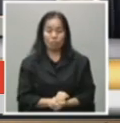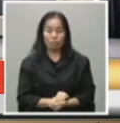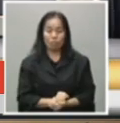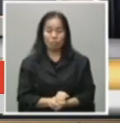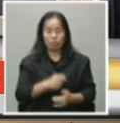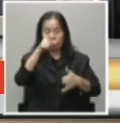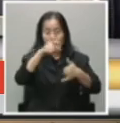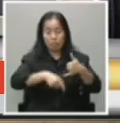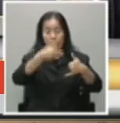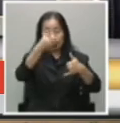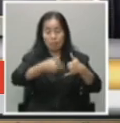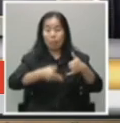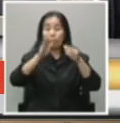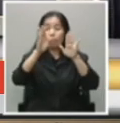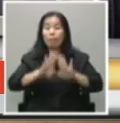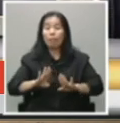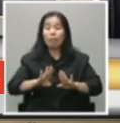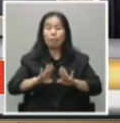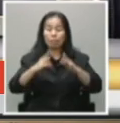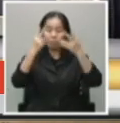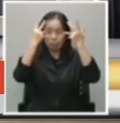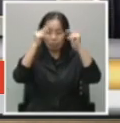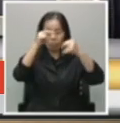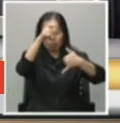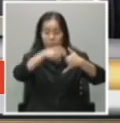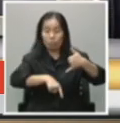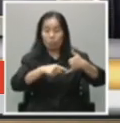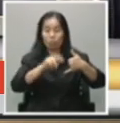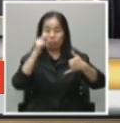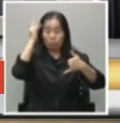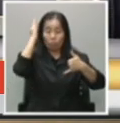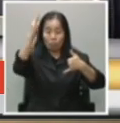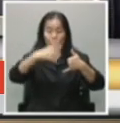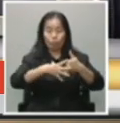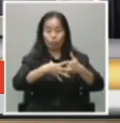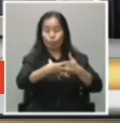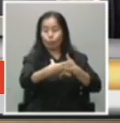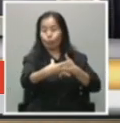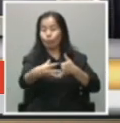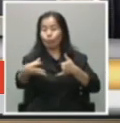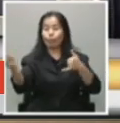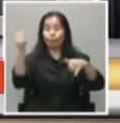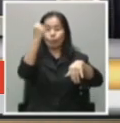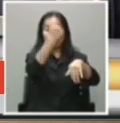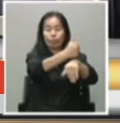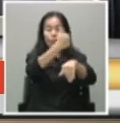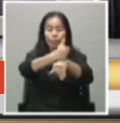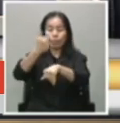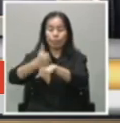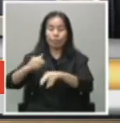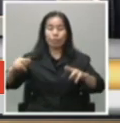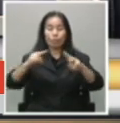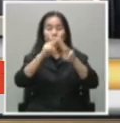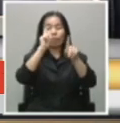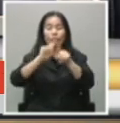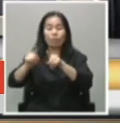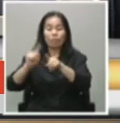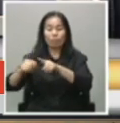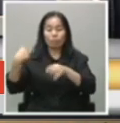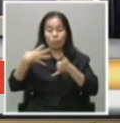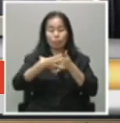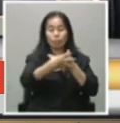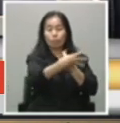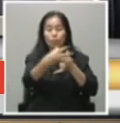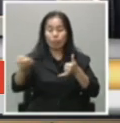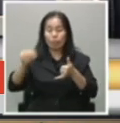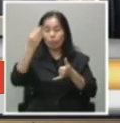กรรมของพลเอกประยุทธ์นั้นจะลามไปถึงรัฐมนตรีในกระทรวงต่างๆเพราะจากข่าวสาร